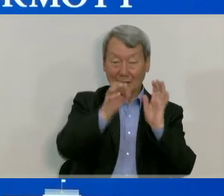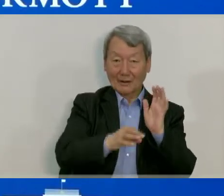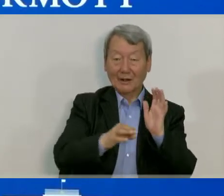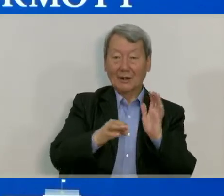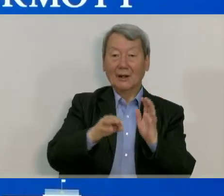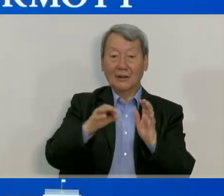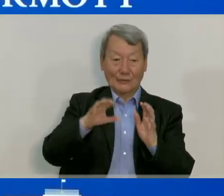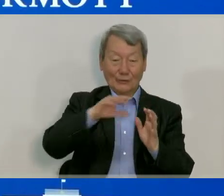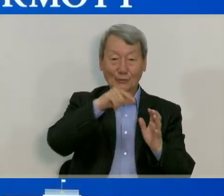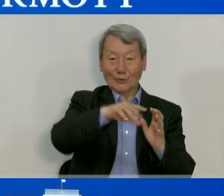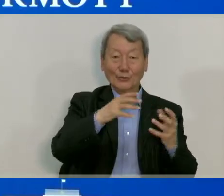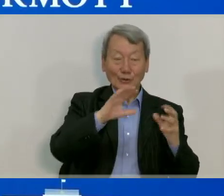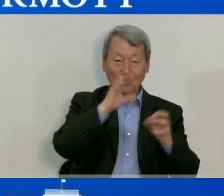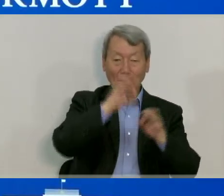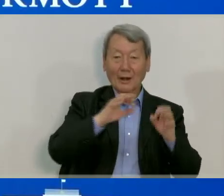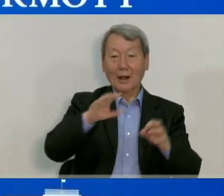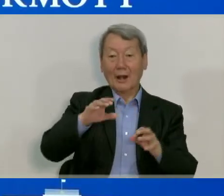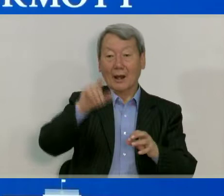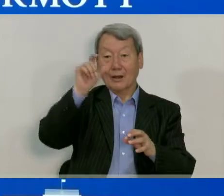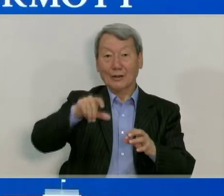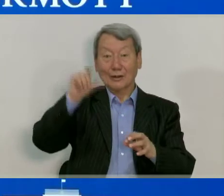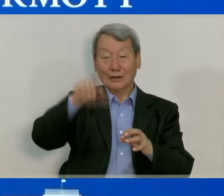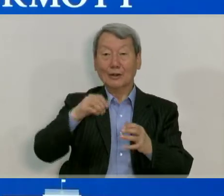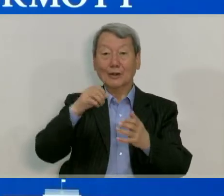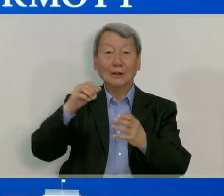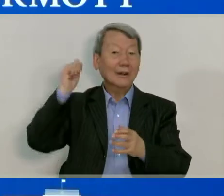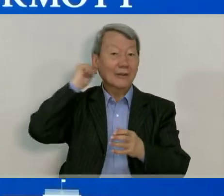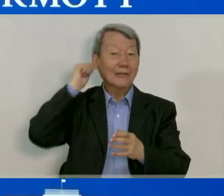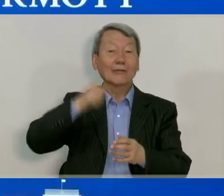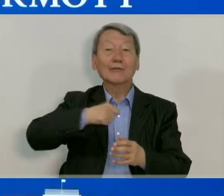14,7% от всех заболевших. Доля населения в возрасте